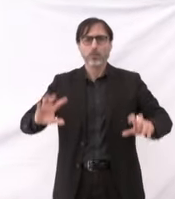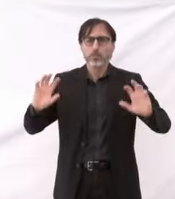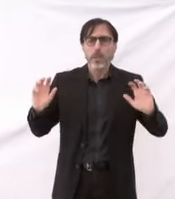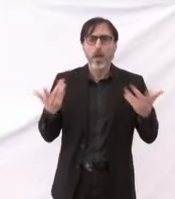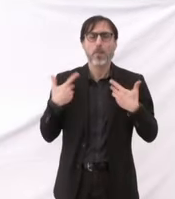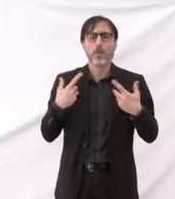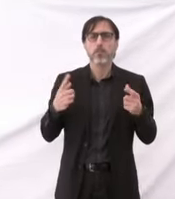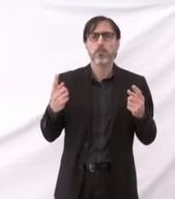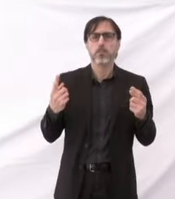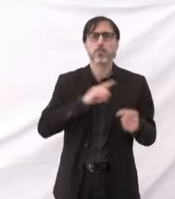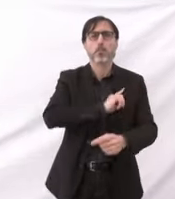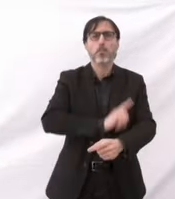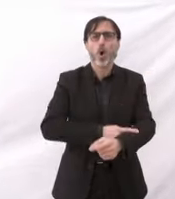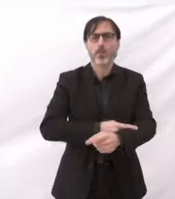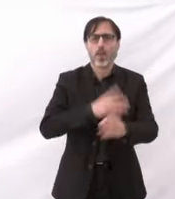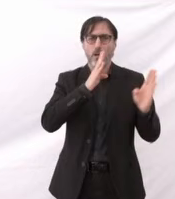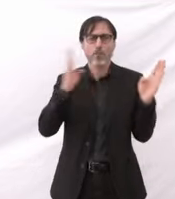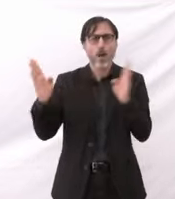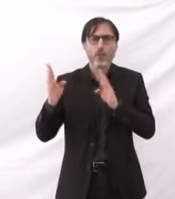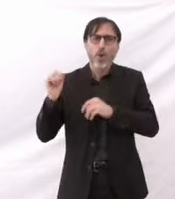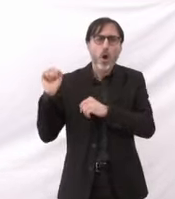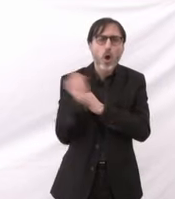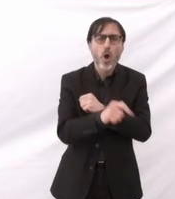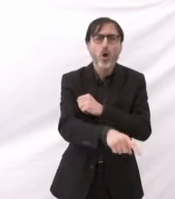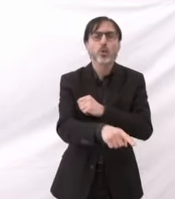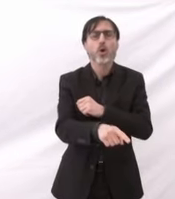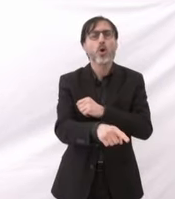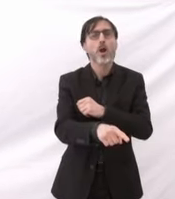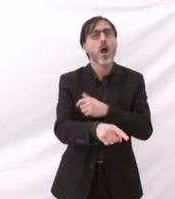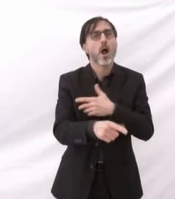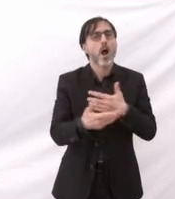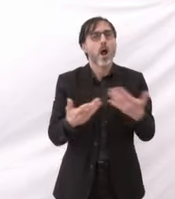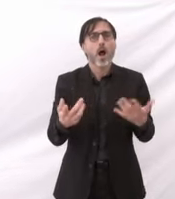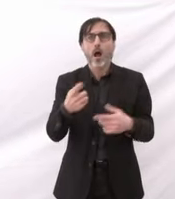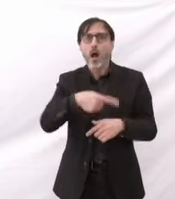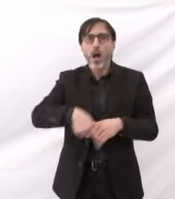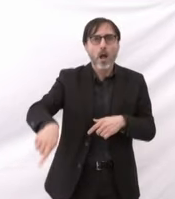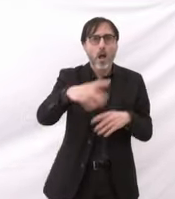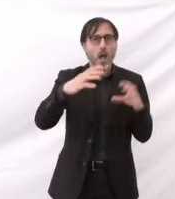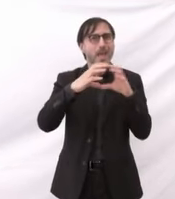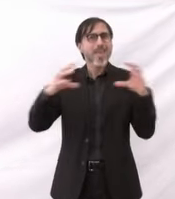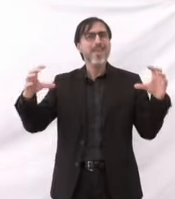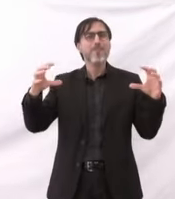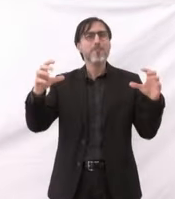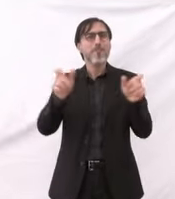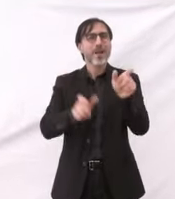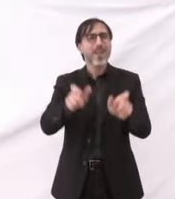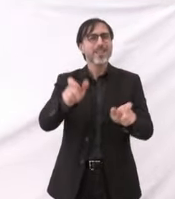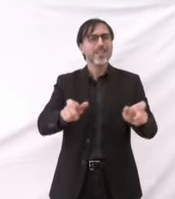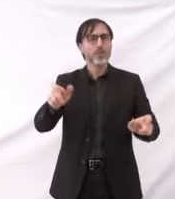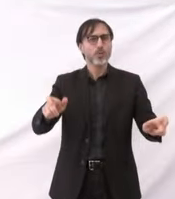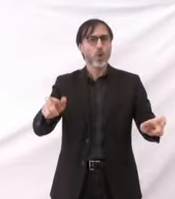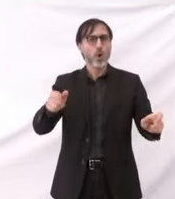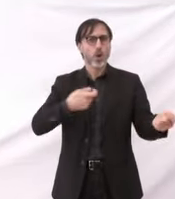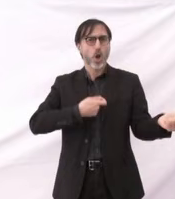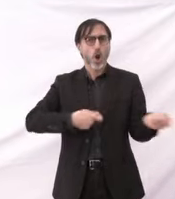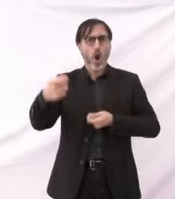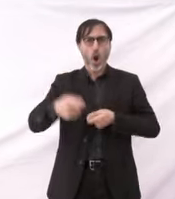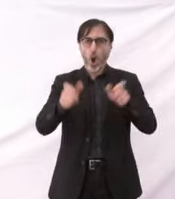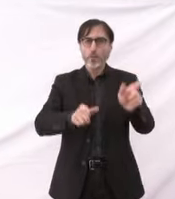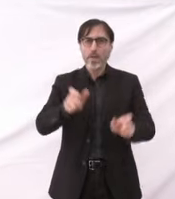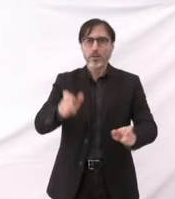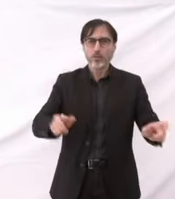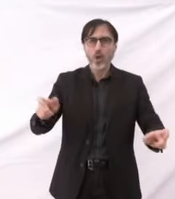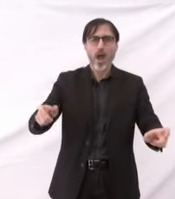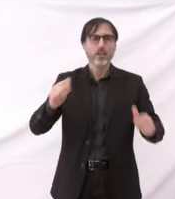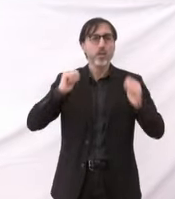potere delle organizzazioni mafiose, a quegli imprenditori, a quei commercianti,